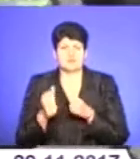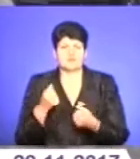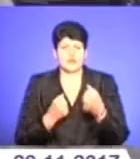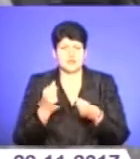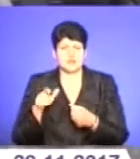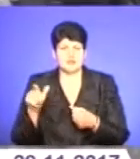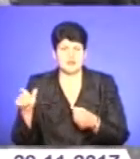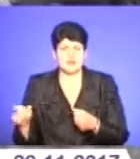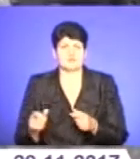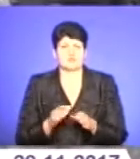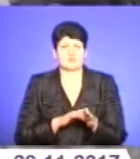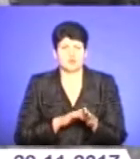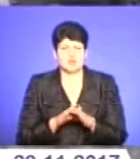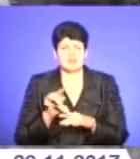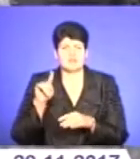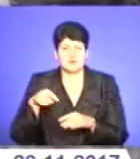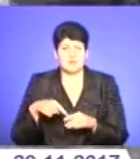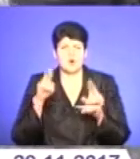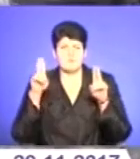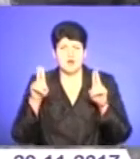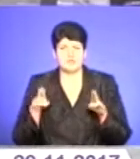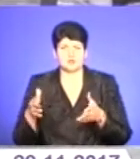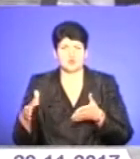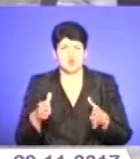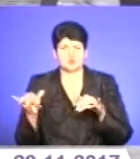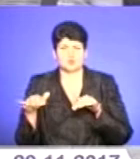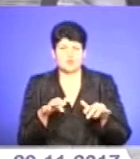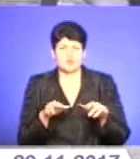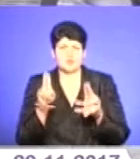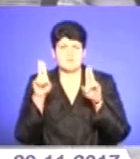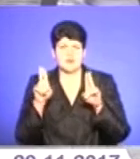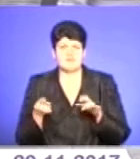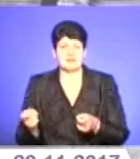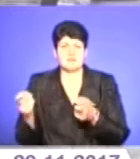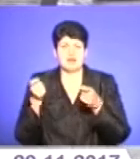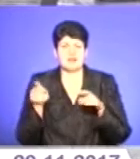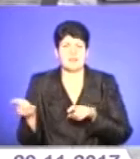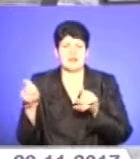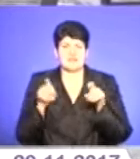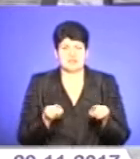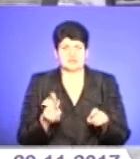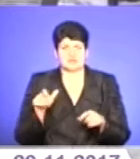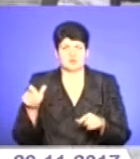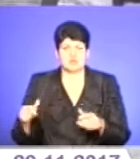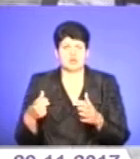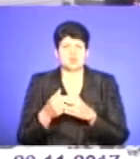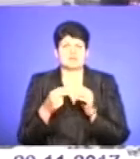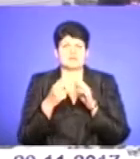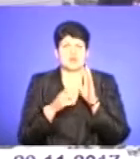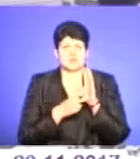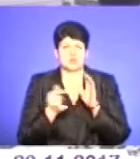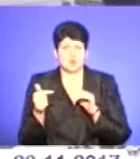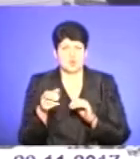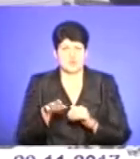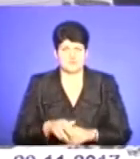щодо неухильного дотримання вимог правил дорожнього руху та правил перевезення пасажирів в рамках акції до 17 грудня.